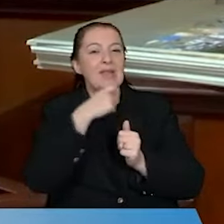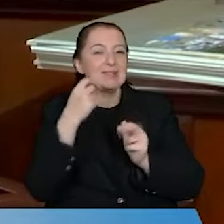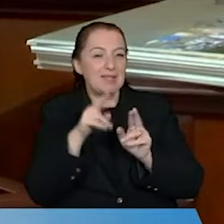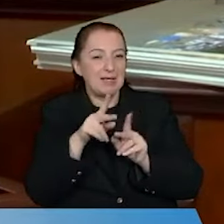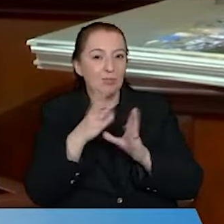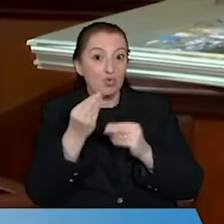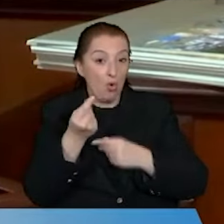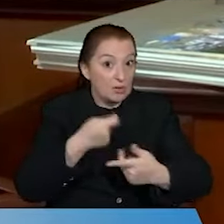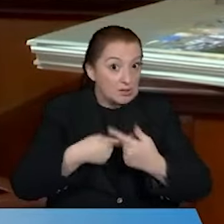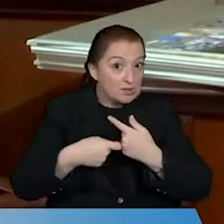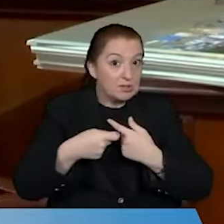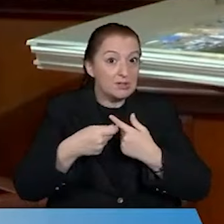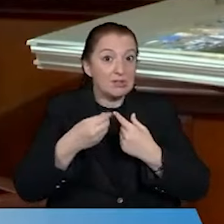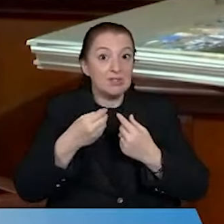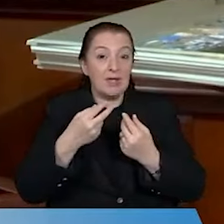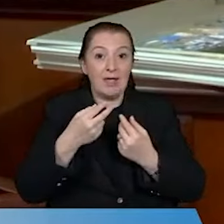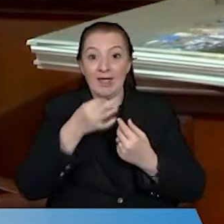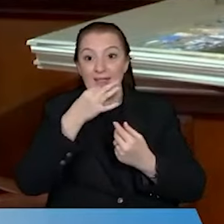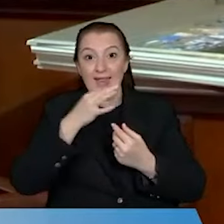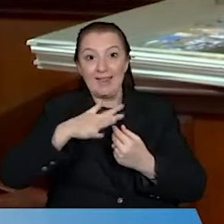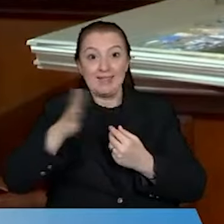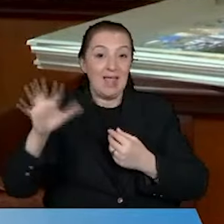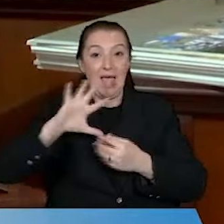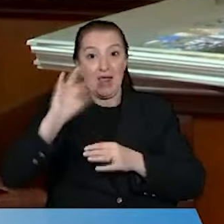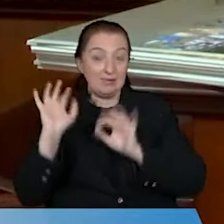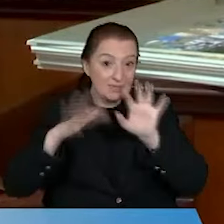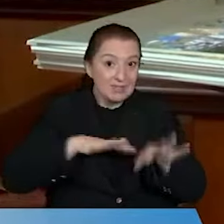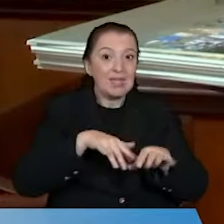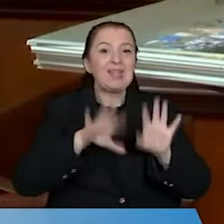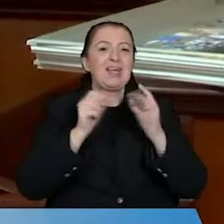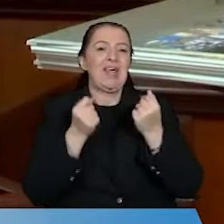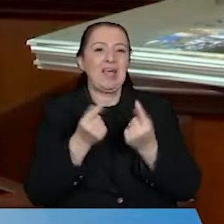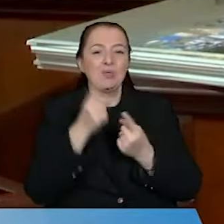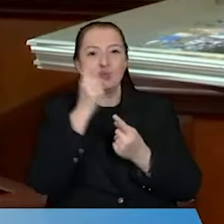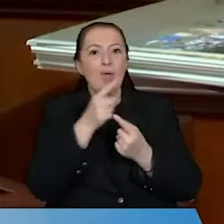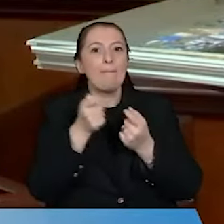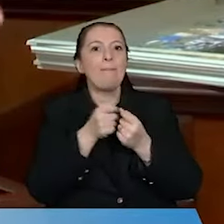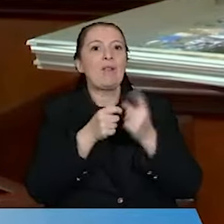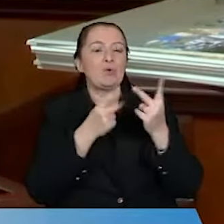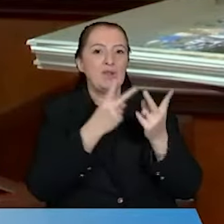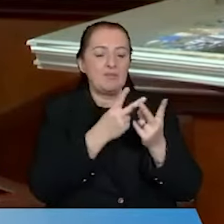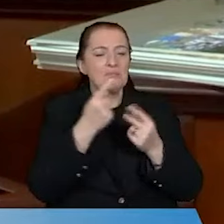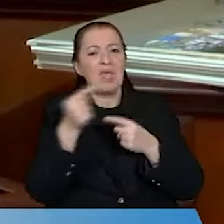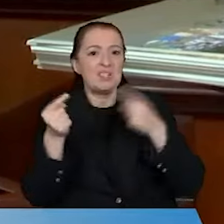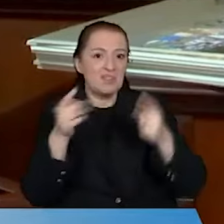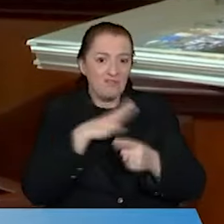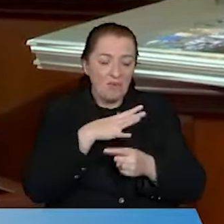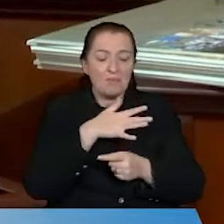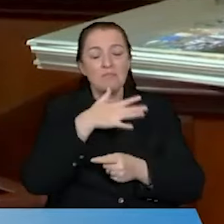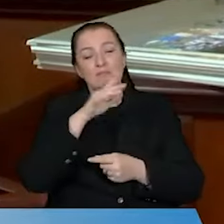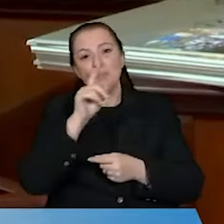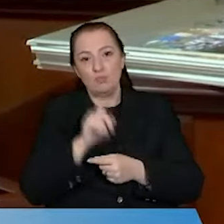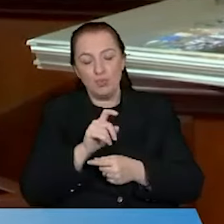çok işlevli bir plajlar olmamasına rağmen Beltur tarafında işletilmiş. Eksik var mıdır yok mudur açıkçası o konuma